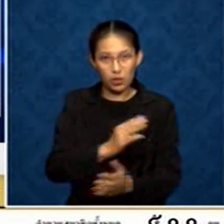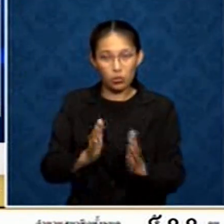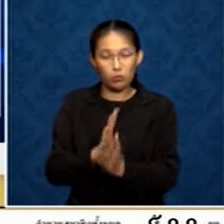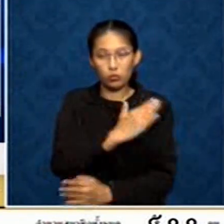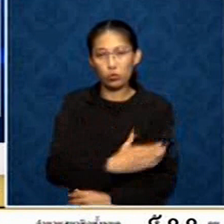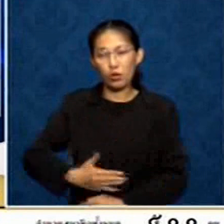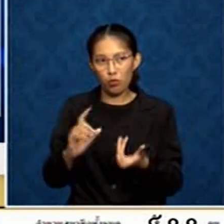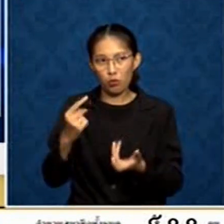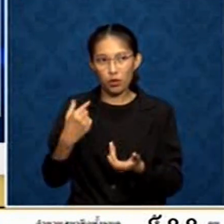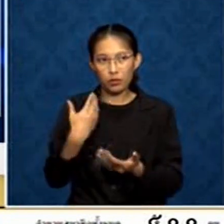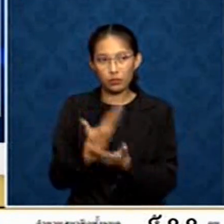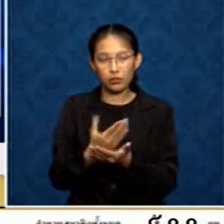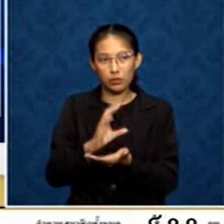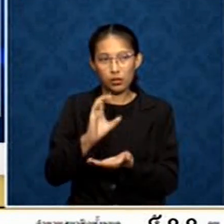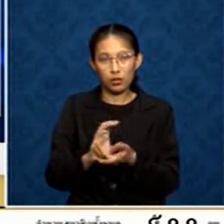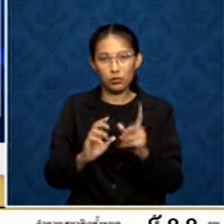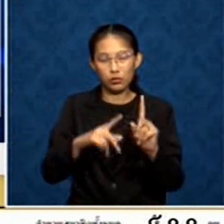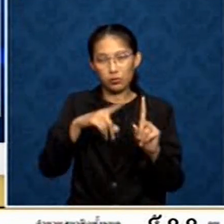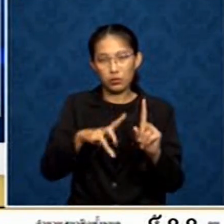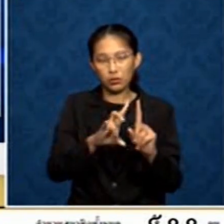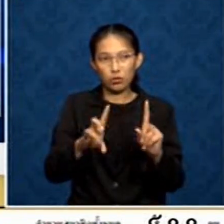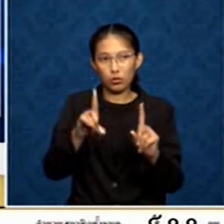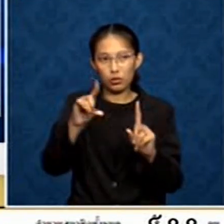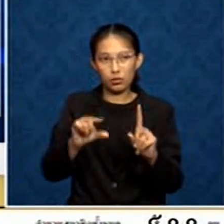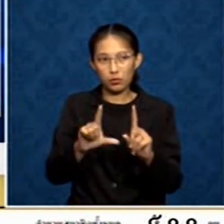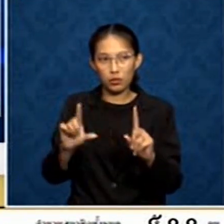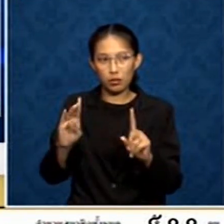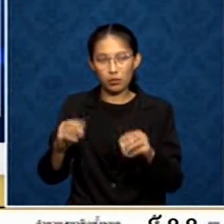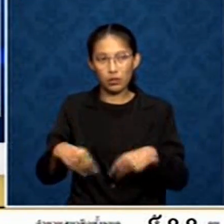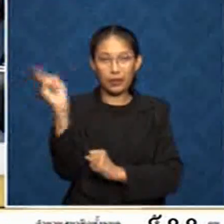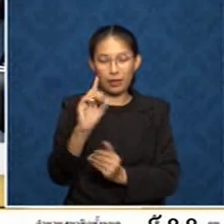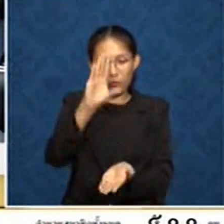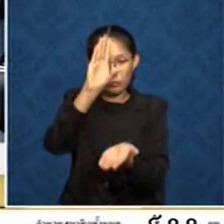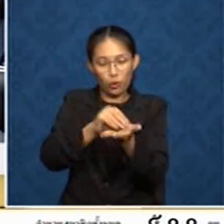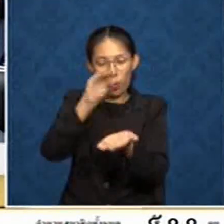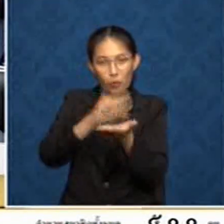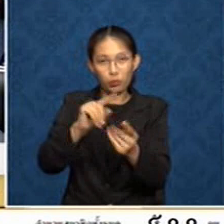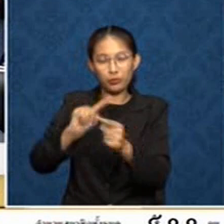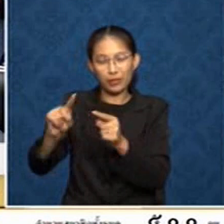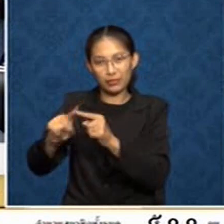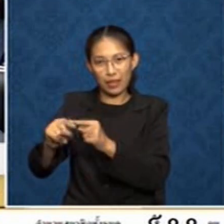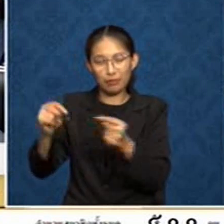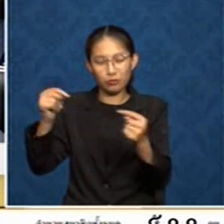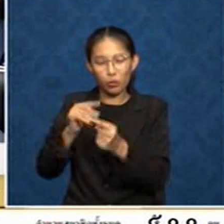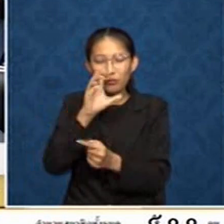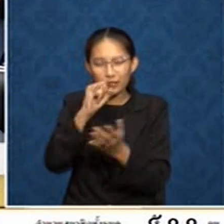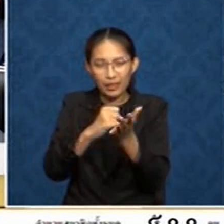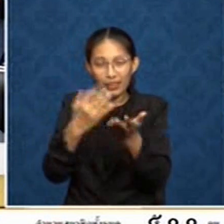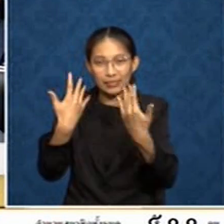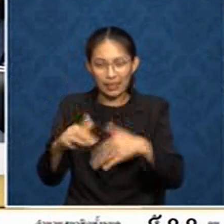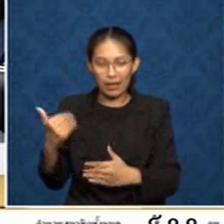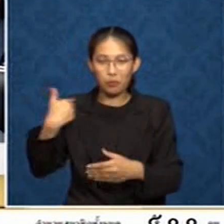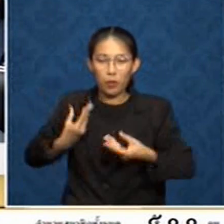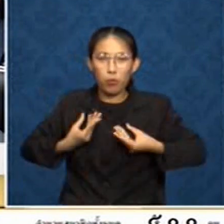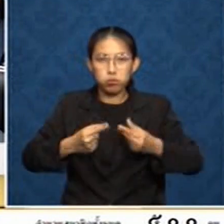ประสิทธิภาพมากที่สุดอนะครับส่วนงบประมาของกระทรวงกลาโหมนายวิโรฒลัคนาอดิศรสสพรรคก้าไกลครับท่าน